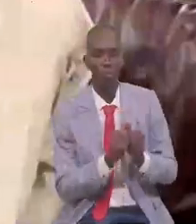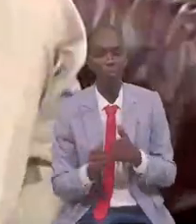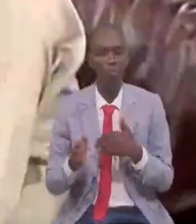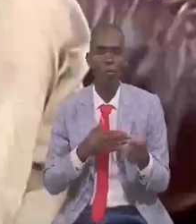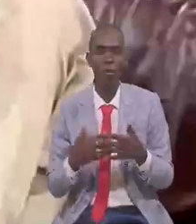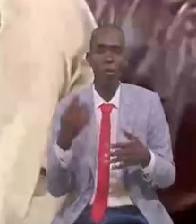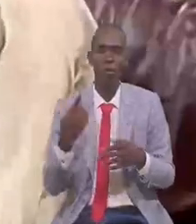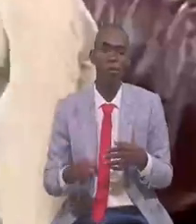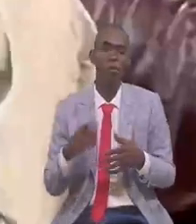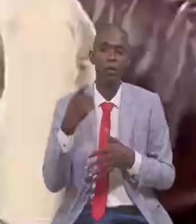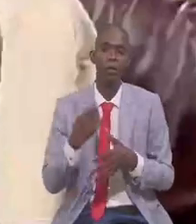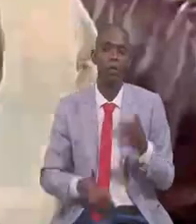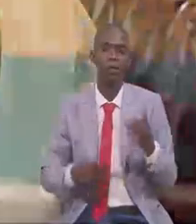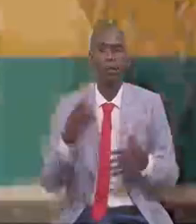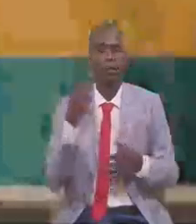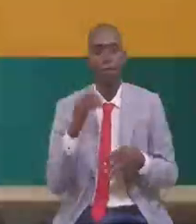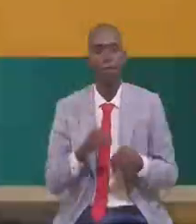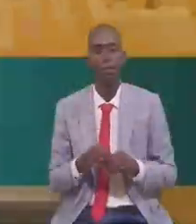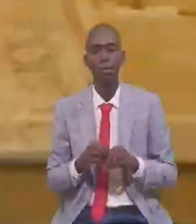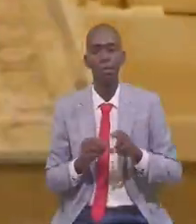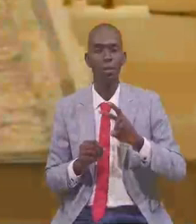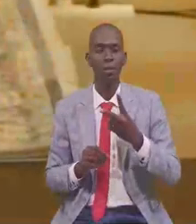Rois 2, 2.